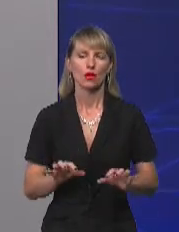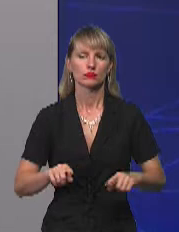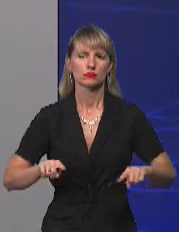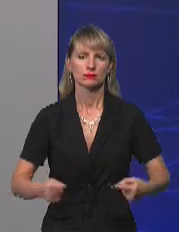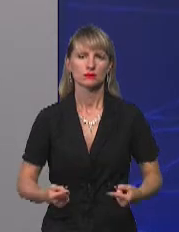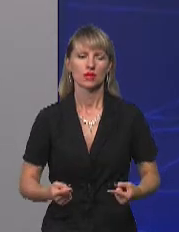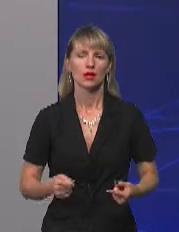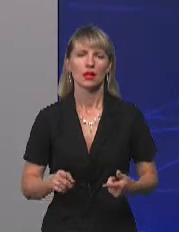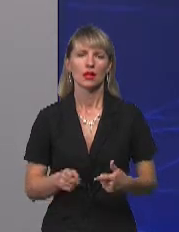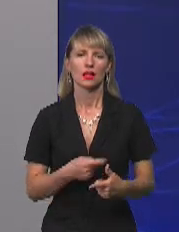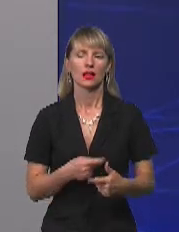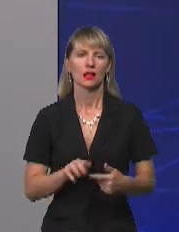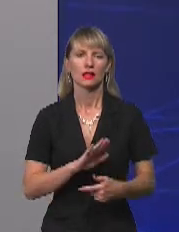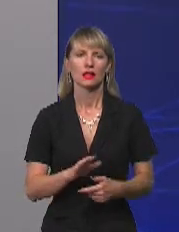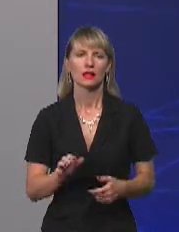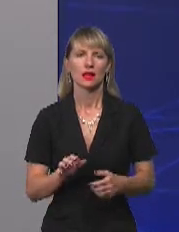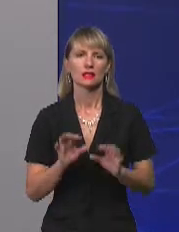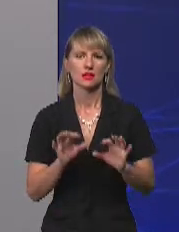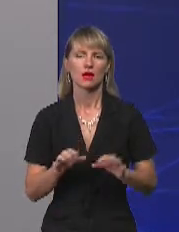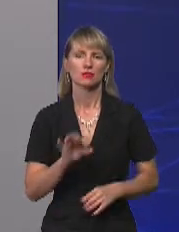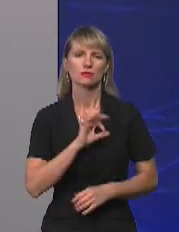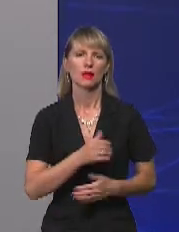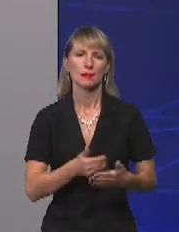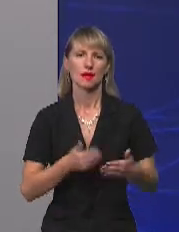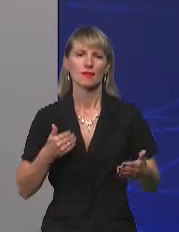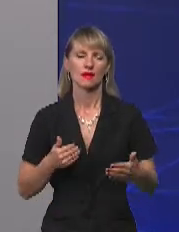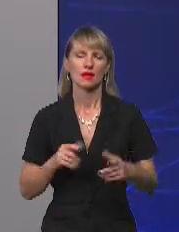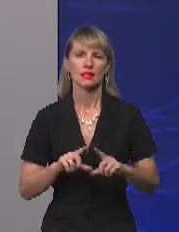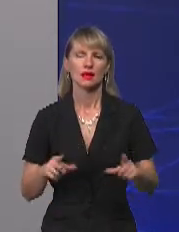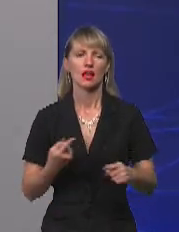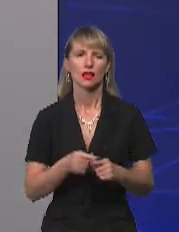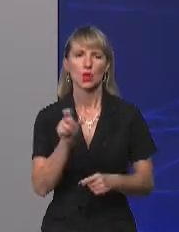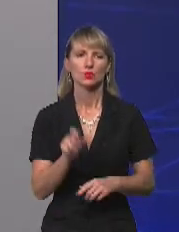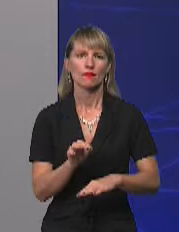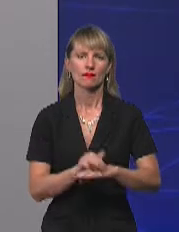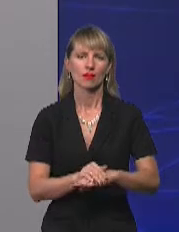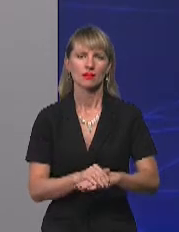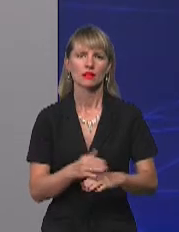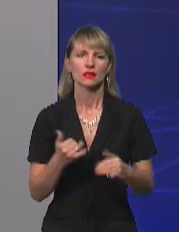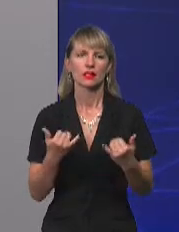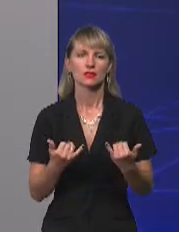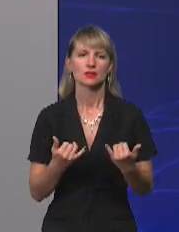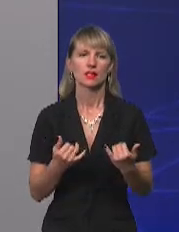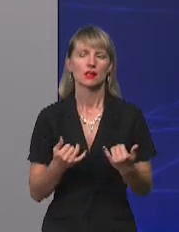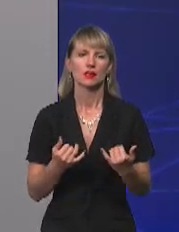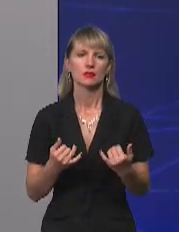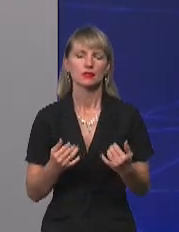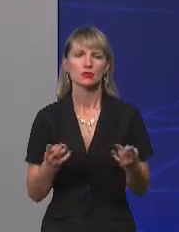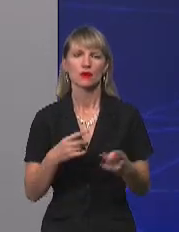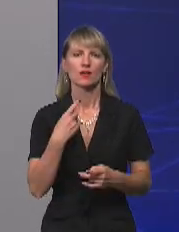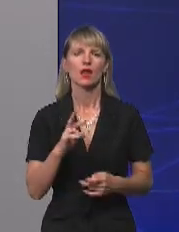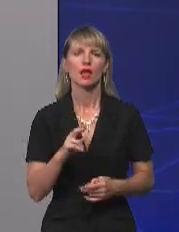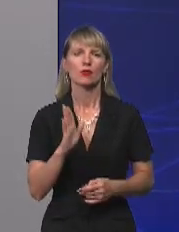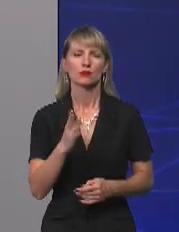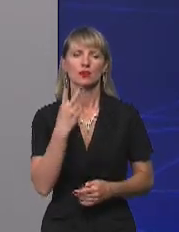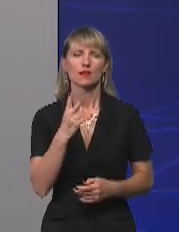незаконно застосували превентивні заходи. Це є вже людський фактор, і зараз складно казати, як воно буде. Тому треба